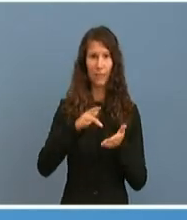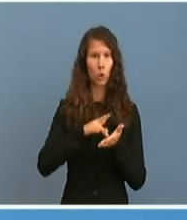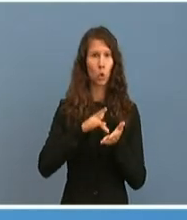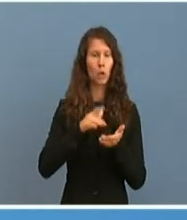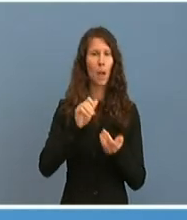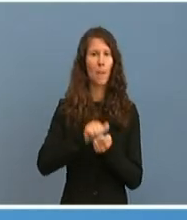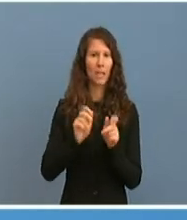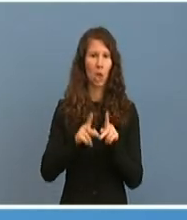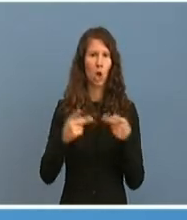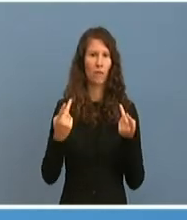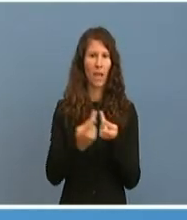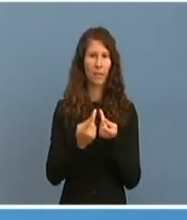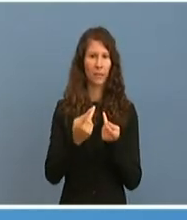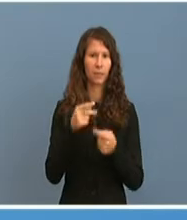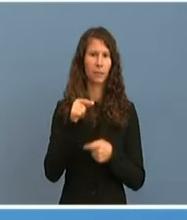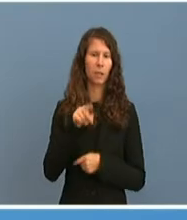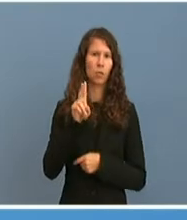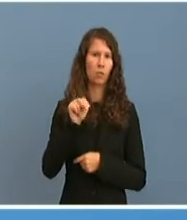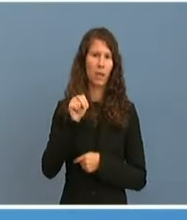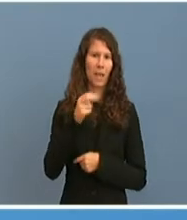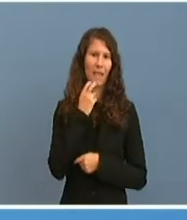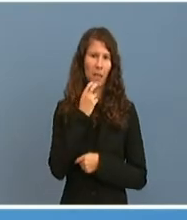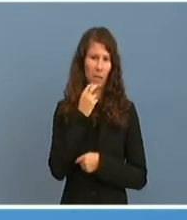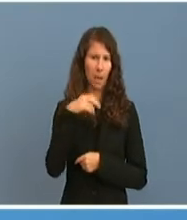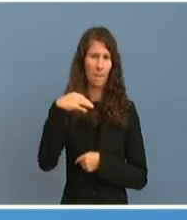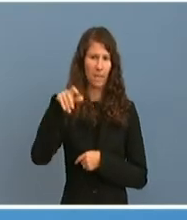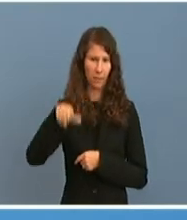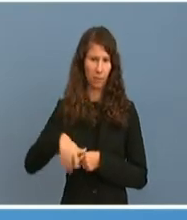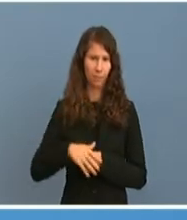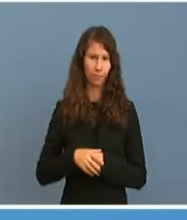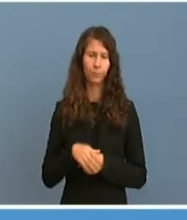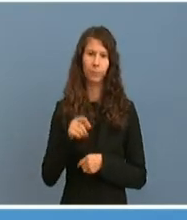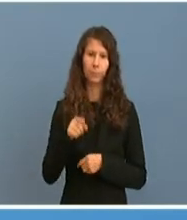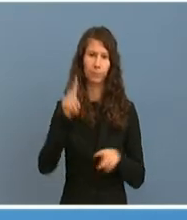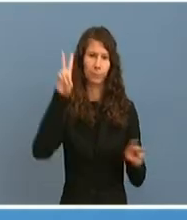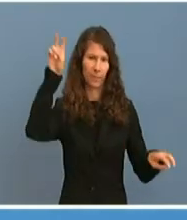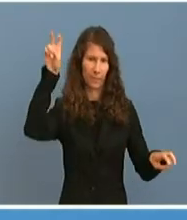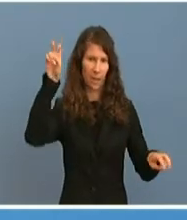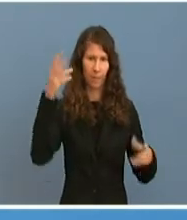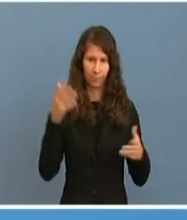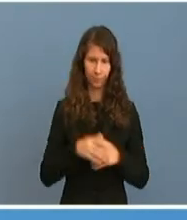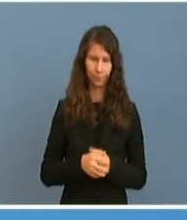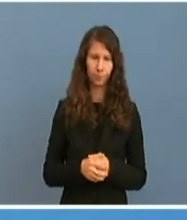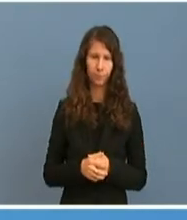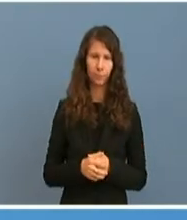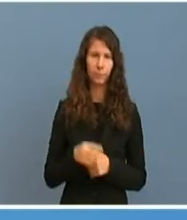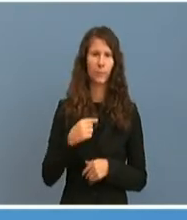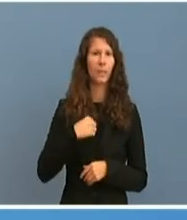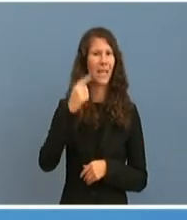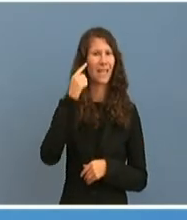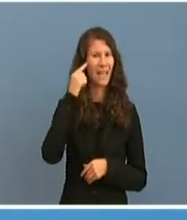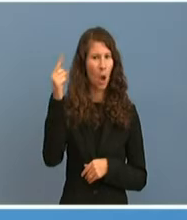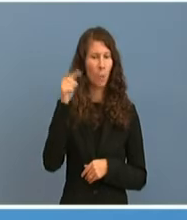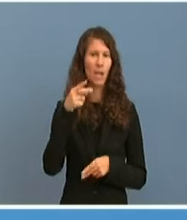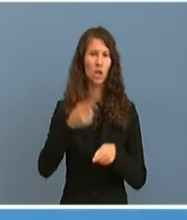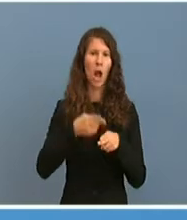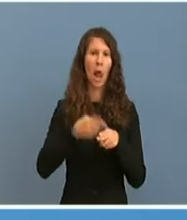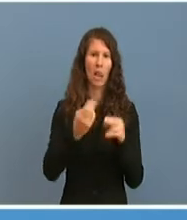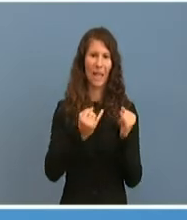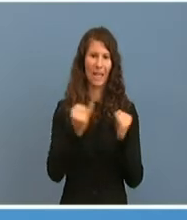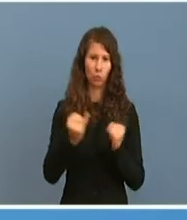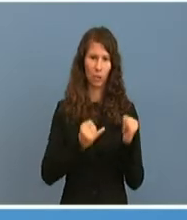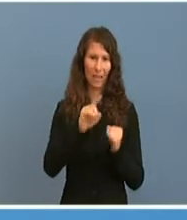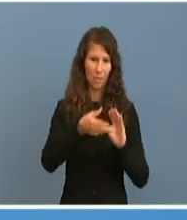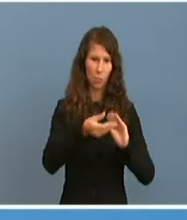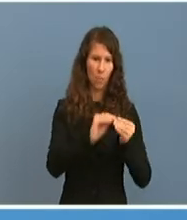der EU-Energieminister. Da hat er wirklich gesagt, ich zitiere, ich glaube, dass die Probleme der Stahlindustrie nicht in erster